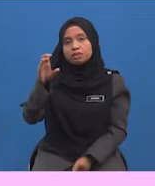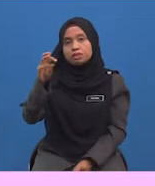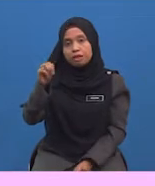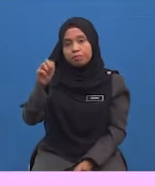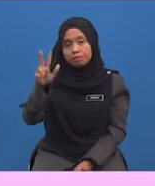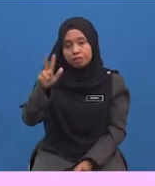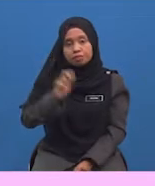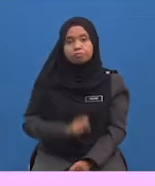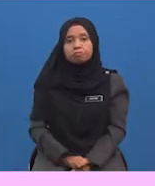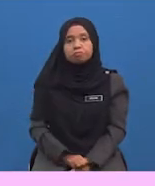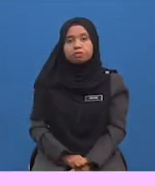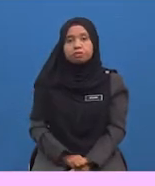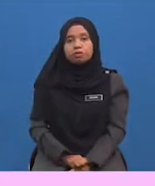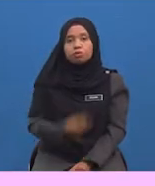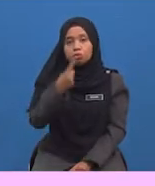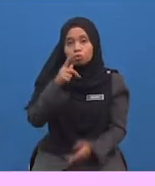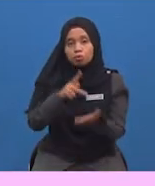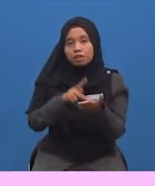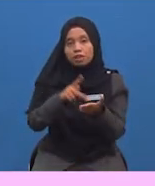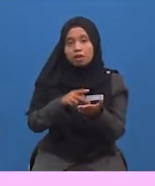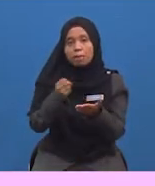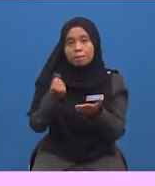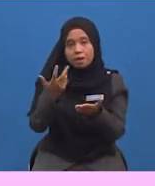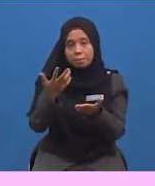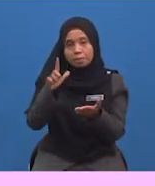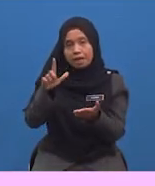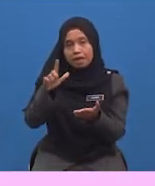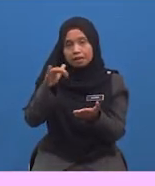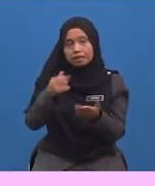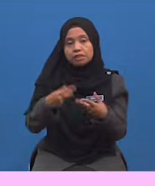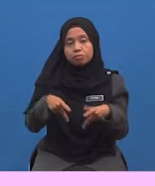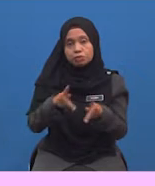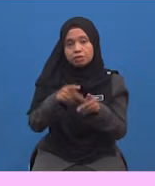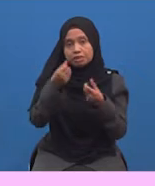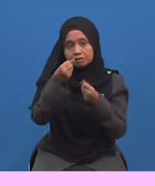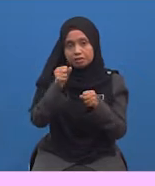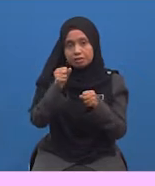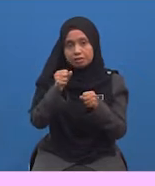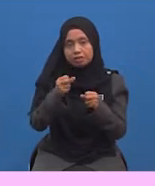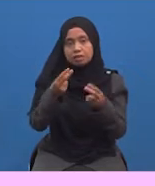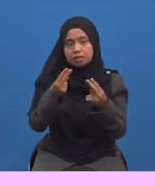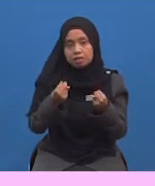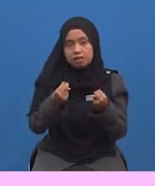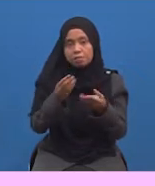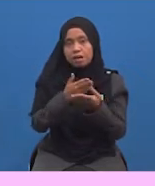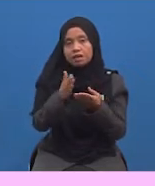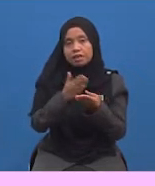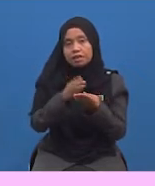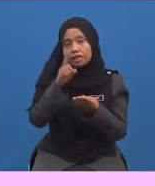padu. Dan untuk mengira berapa liter aiskrim yang diperlu disediakan, hendaklah